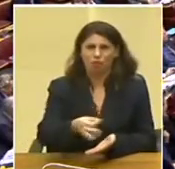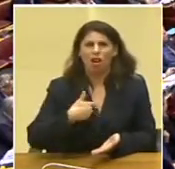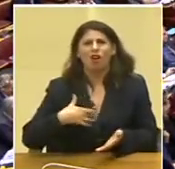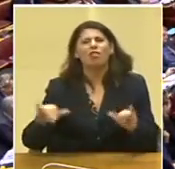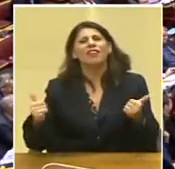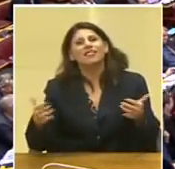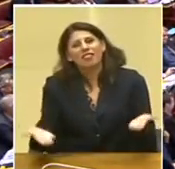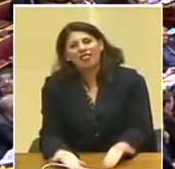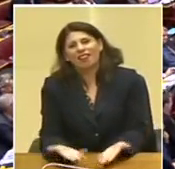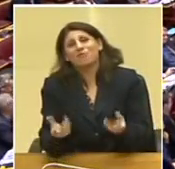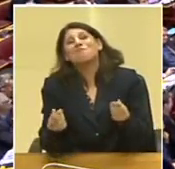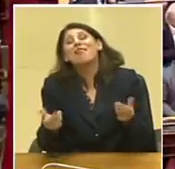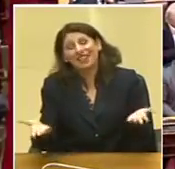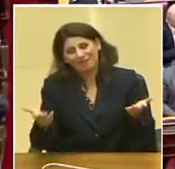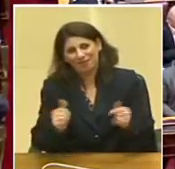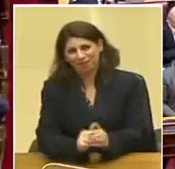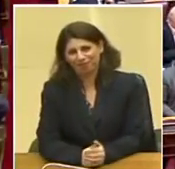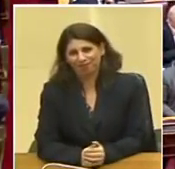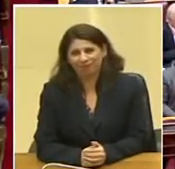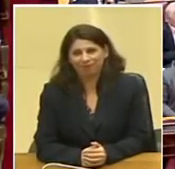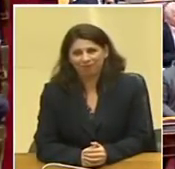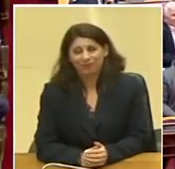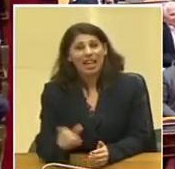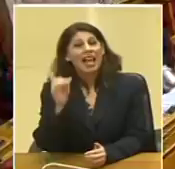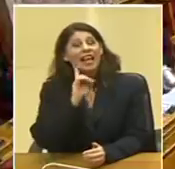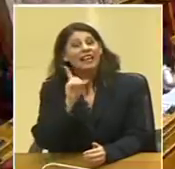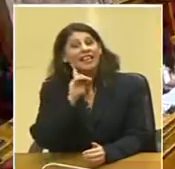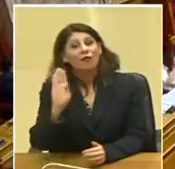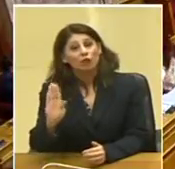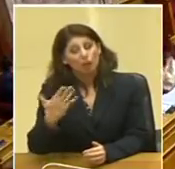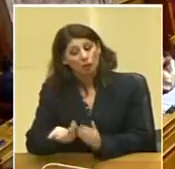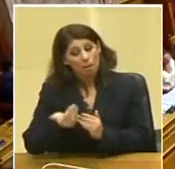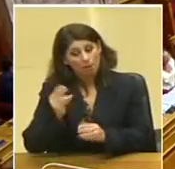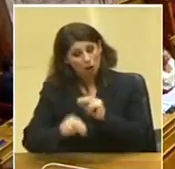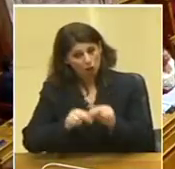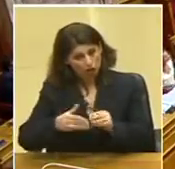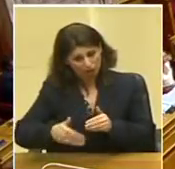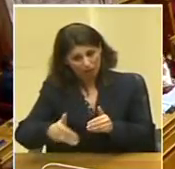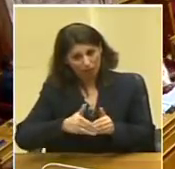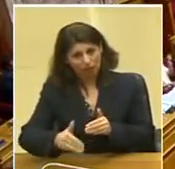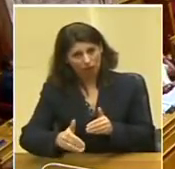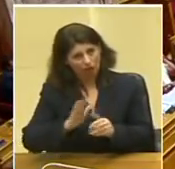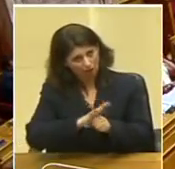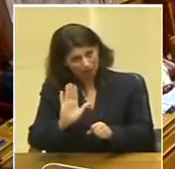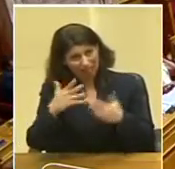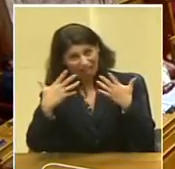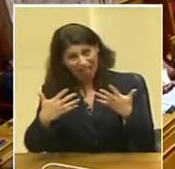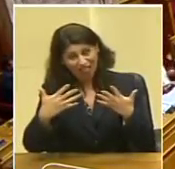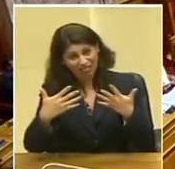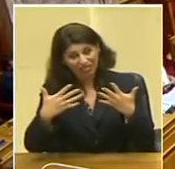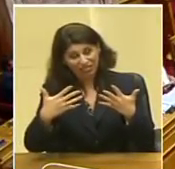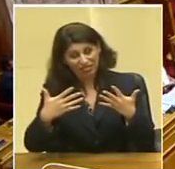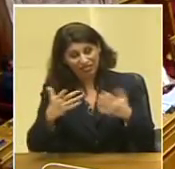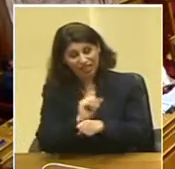διασκεδάζω πάντως πάρα πολύ. Κυρία Βούλτεψη, έχουμε προεκλογική περίοδο, αλλά αρκετά. 10 λεπτά έχετε κάνει πικ-πονκ με